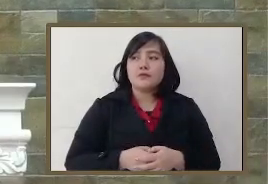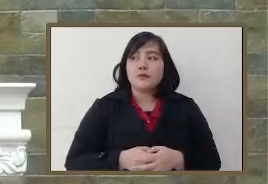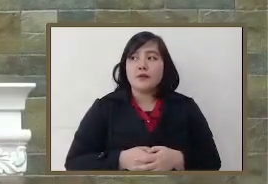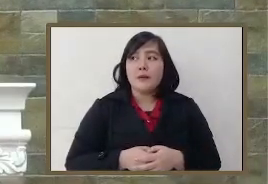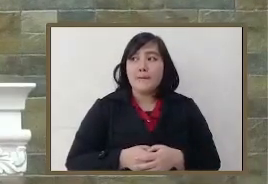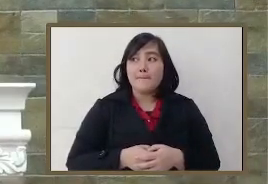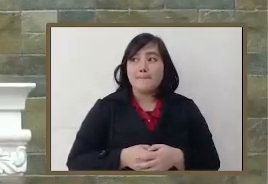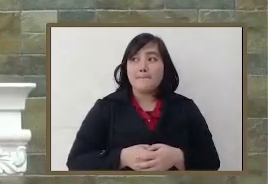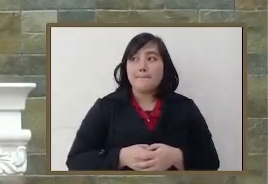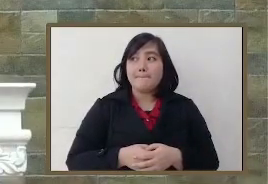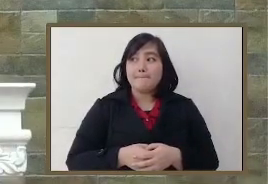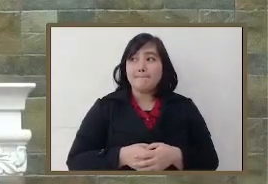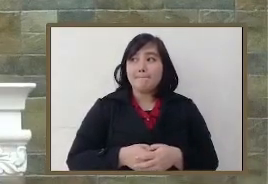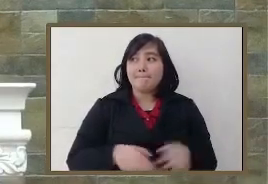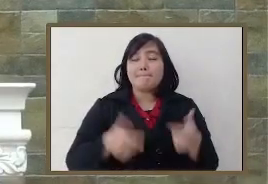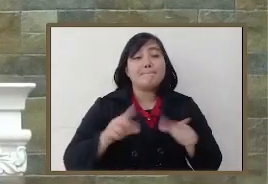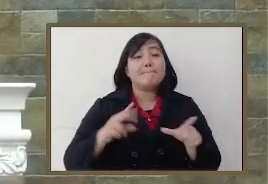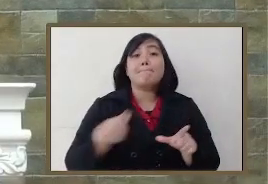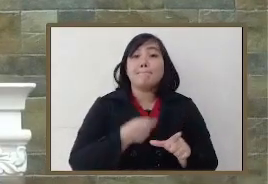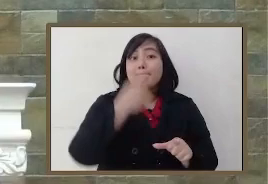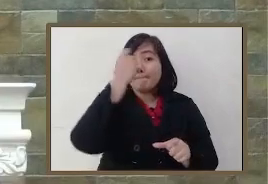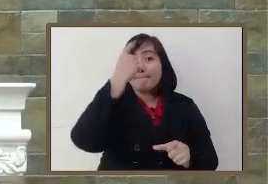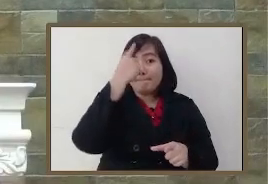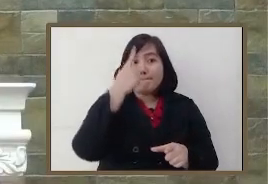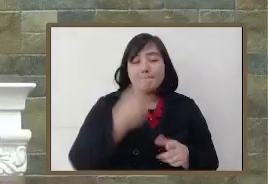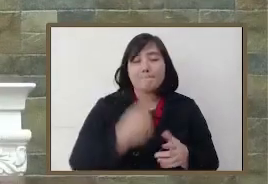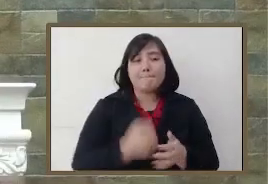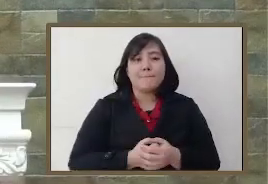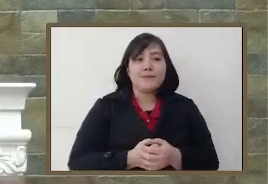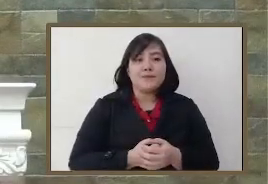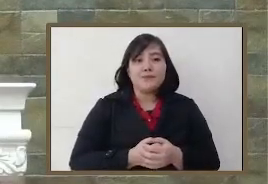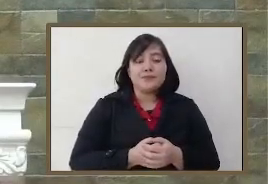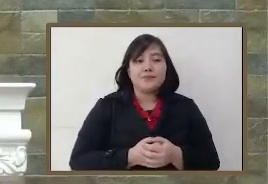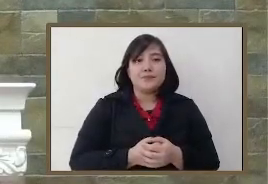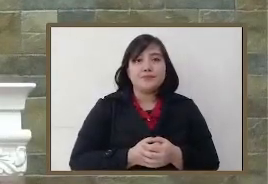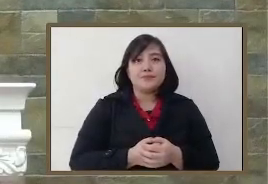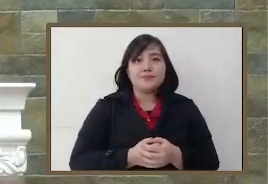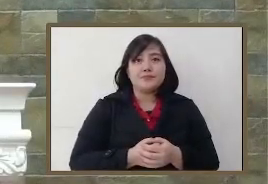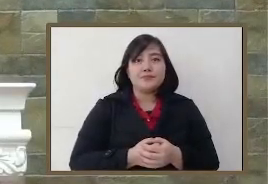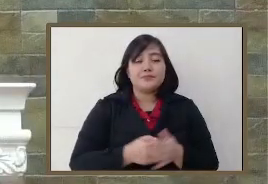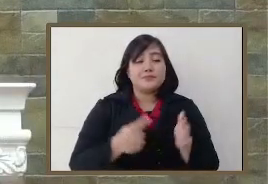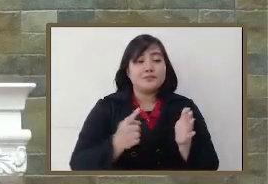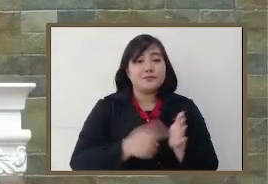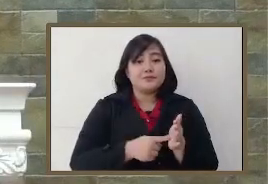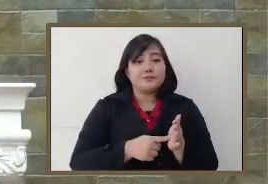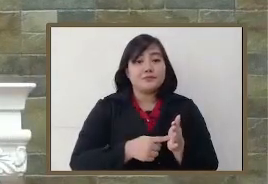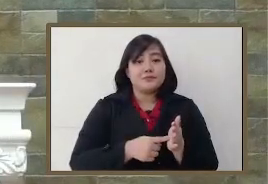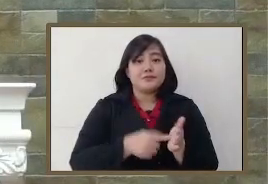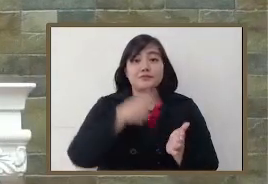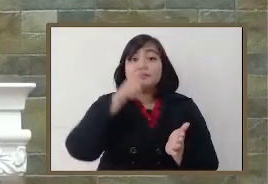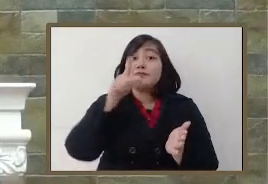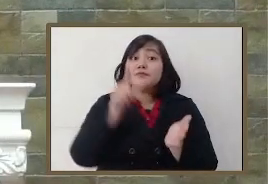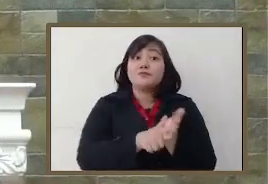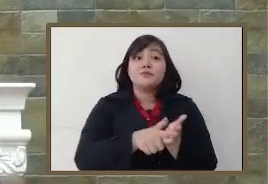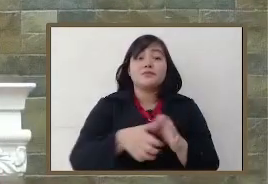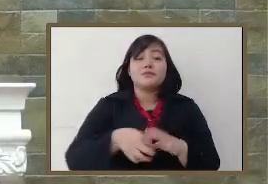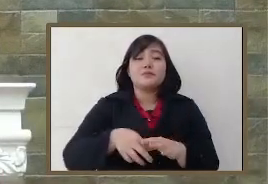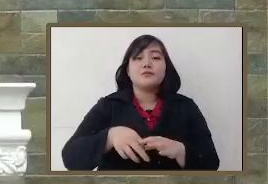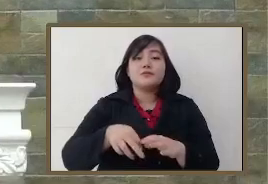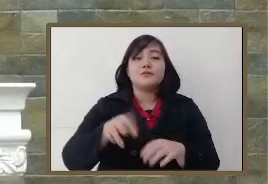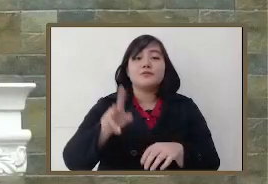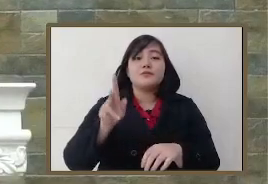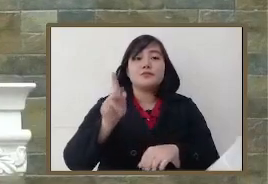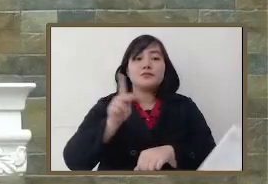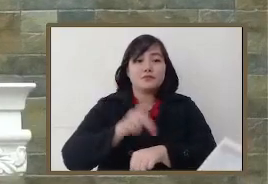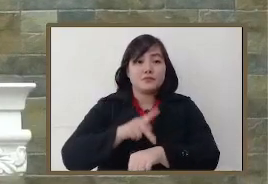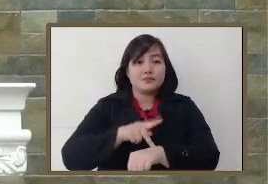Now understand, unawain po nating mabuti mga kapatid, na ito po'y sulat ni Pedro, nandito na po